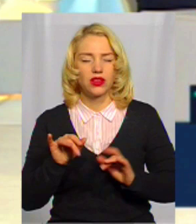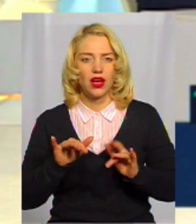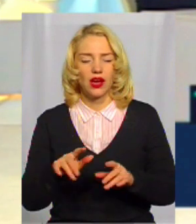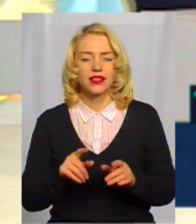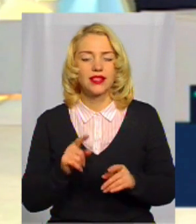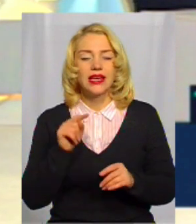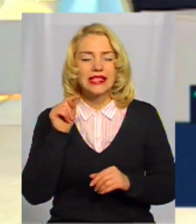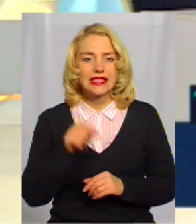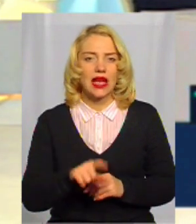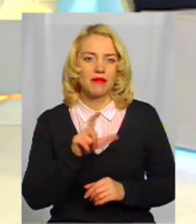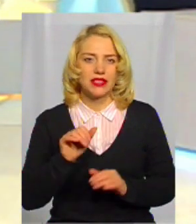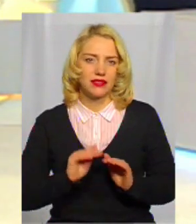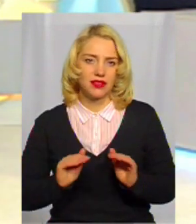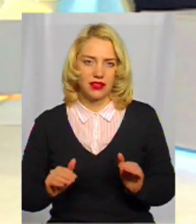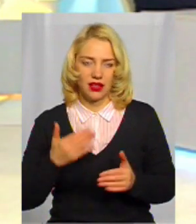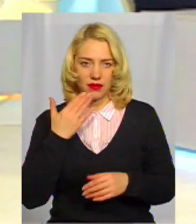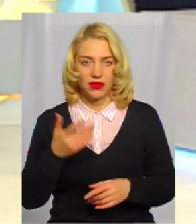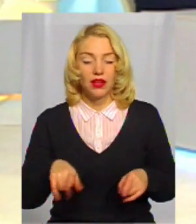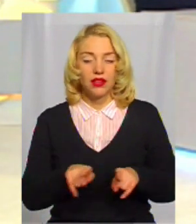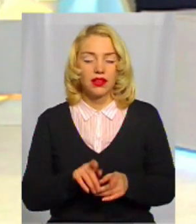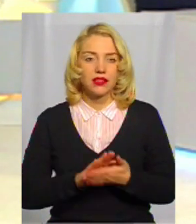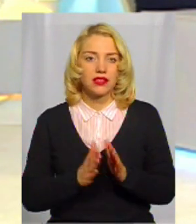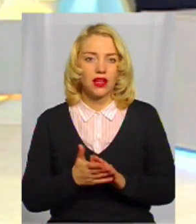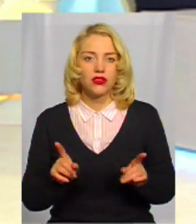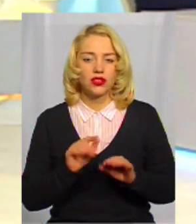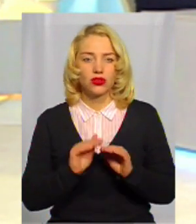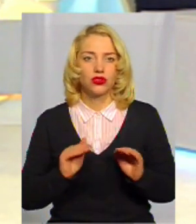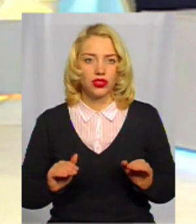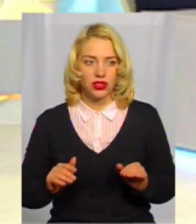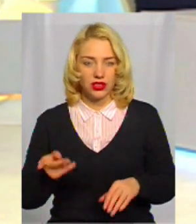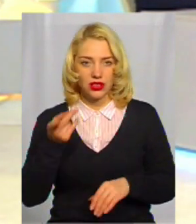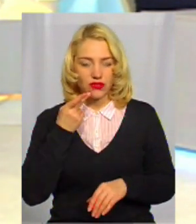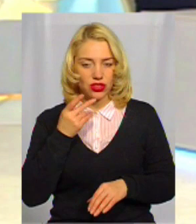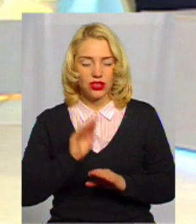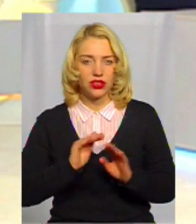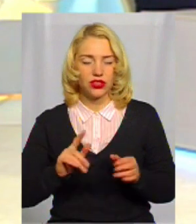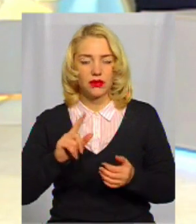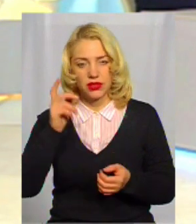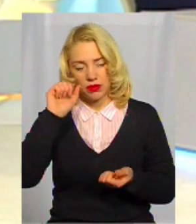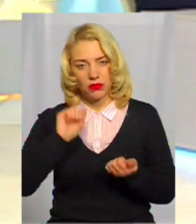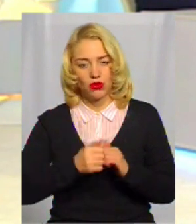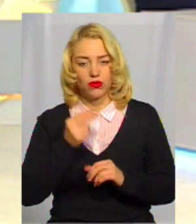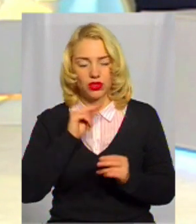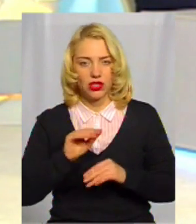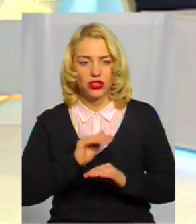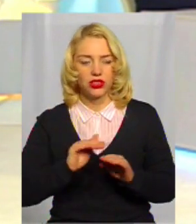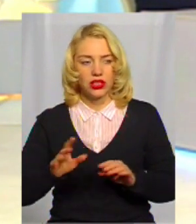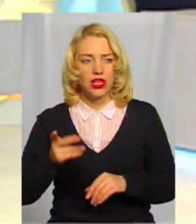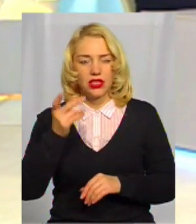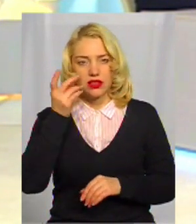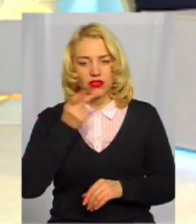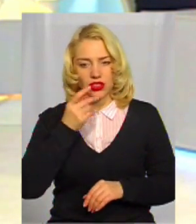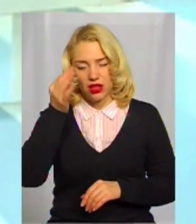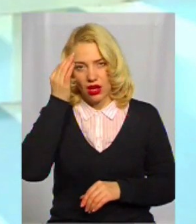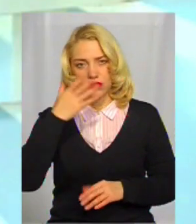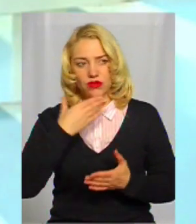дітей? Вже так склалося, що діти завжди запам'ятовують краще, діти завжди нагадують своїм батькам,